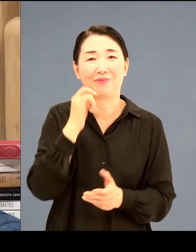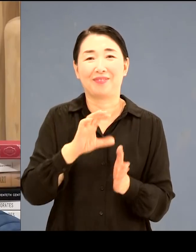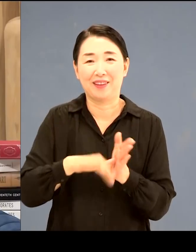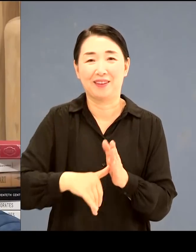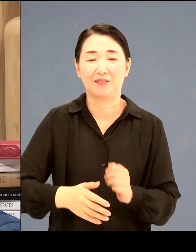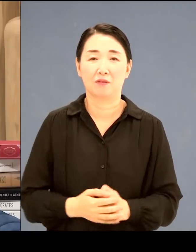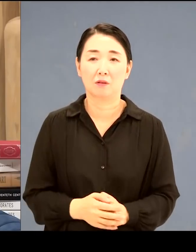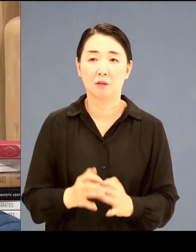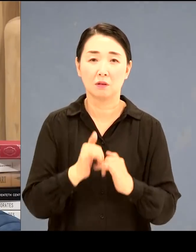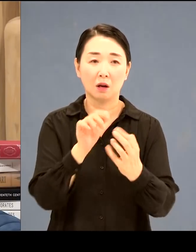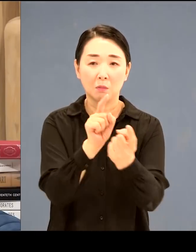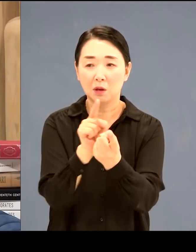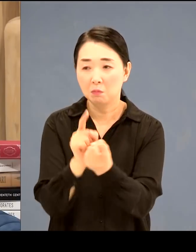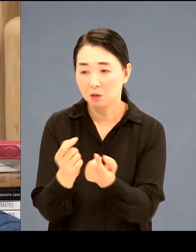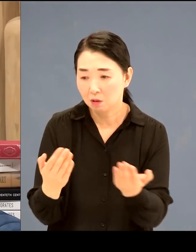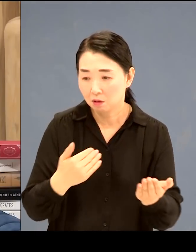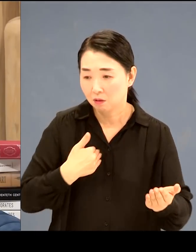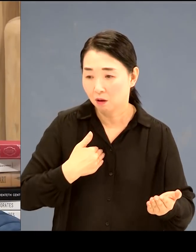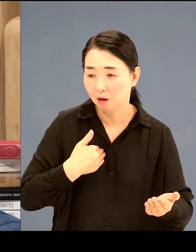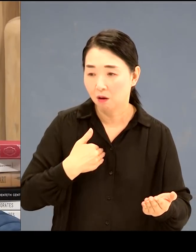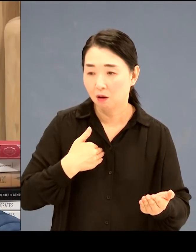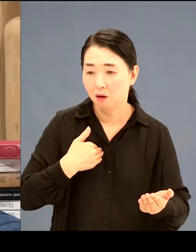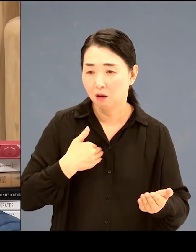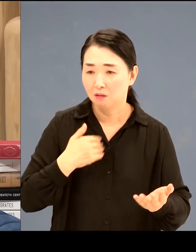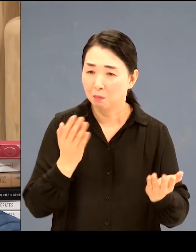사람 상대하는 이 직업이 과연 나한테